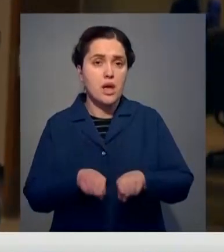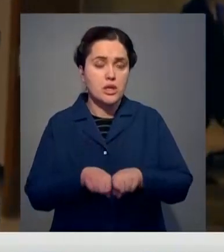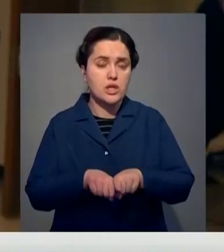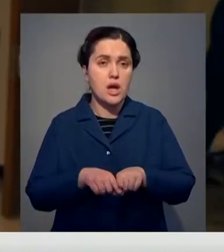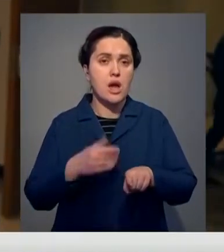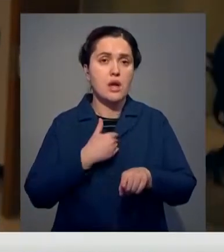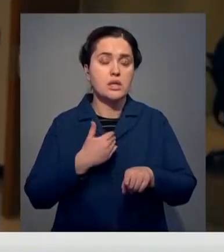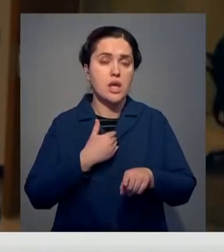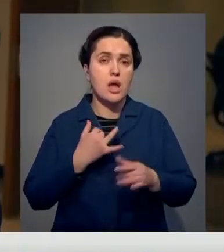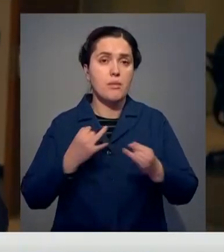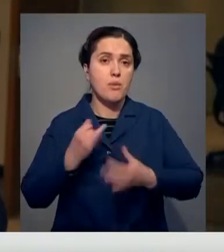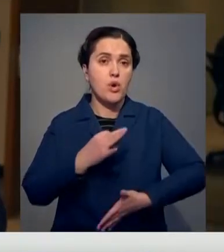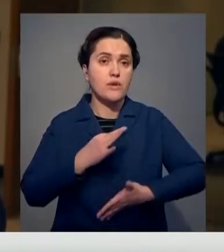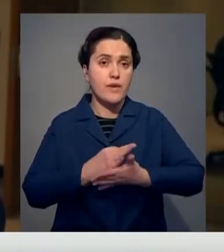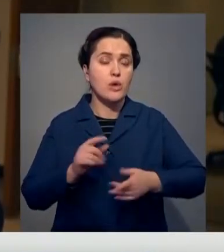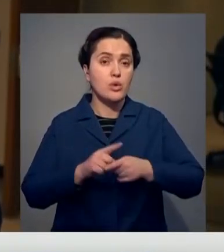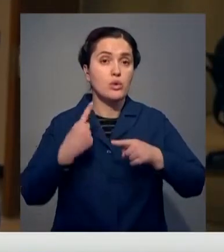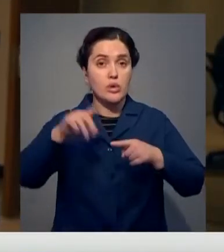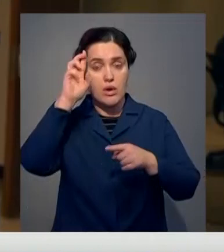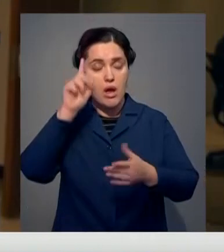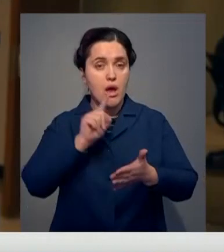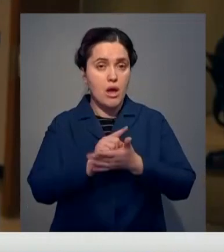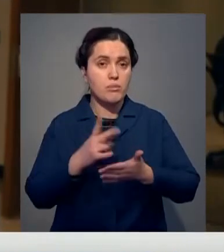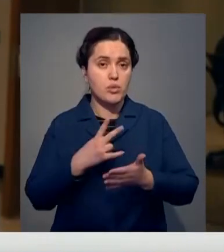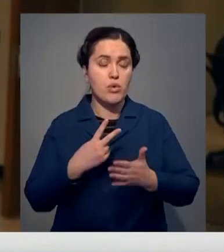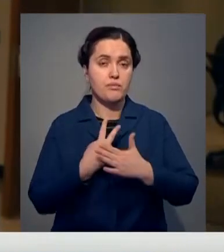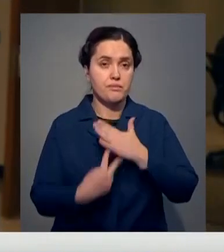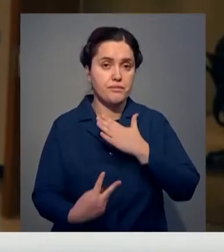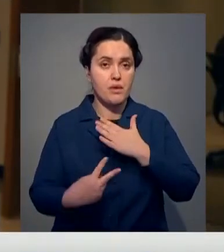акцентировать ответственности других государств. Дело в том, что